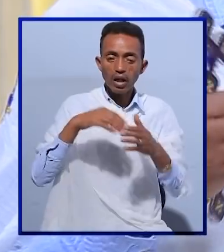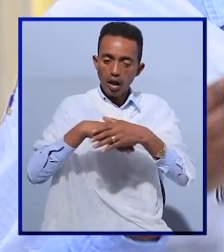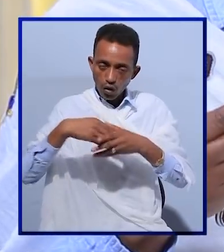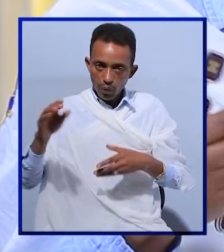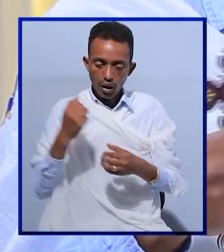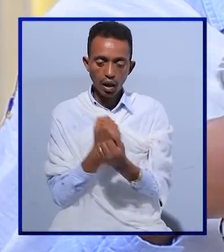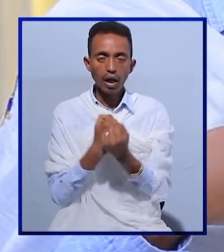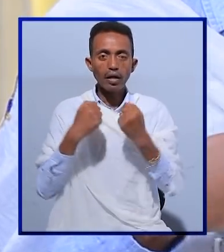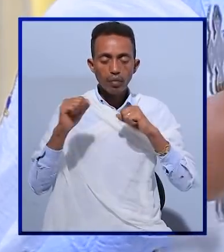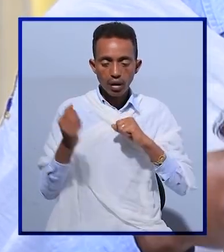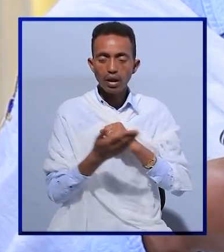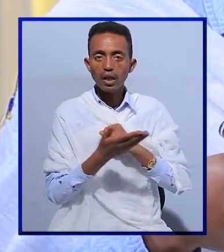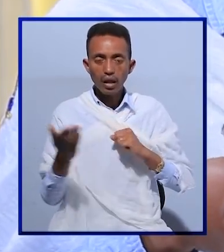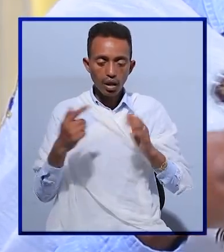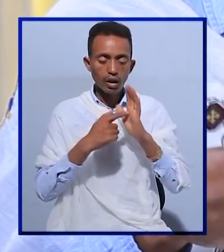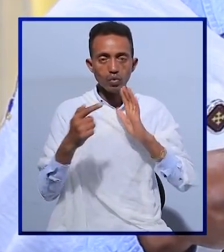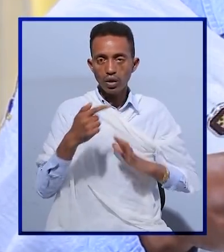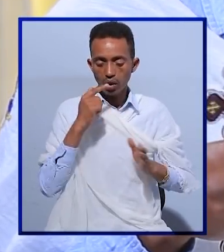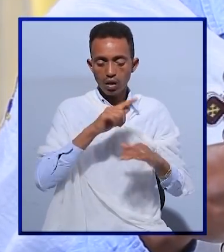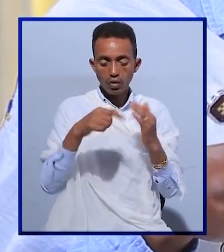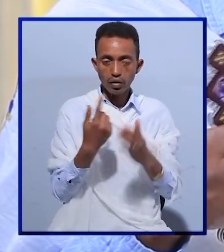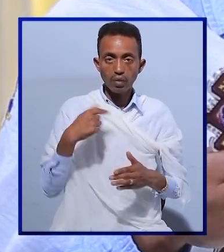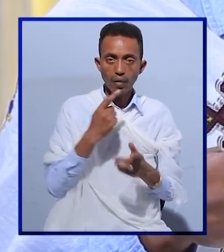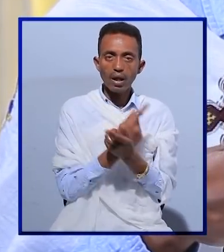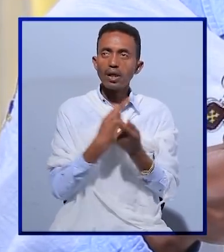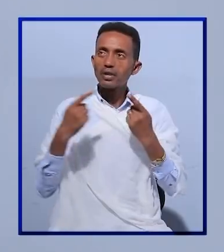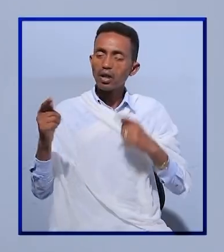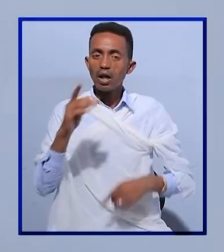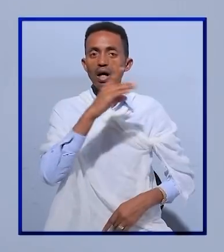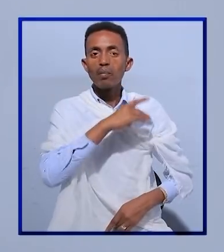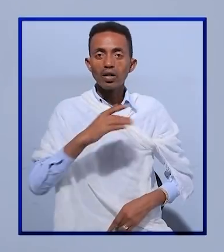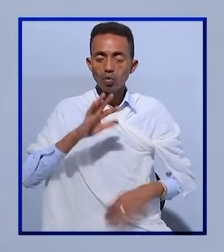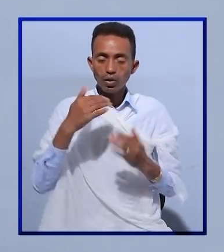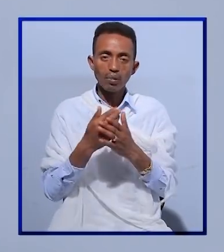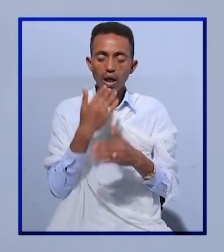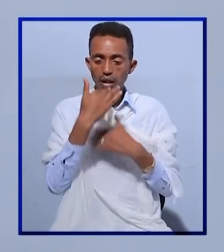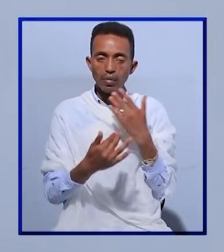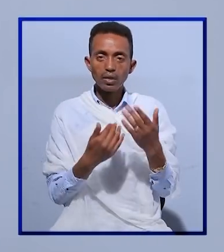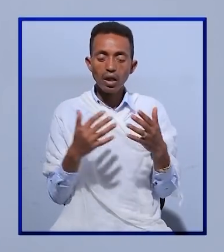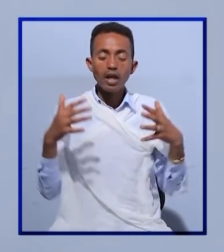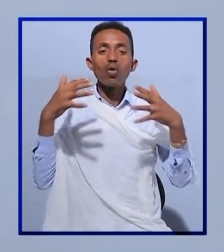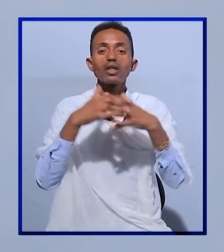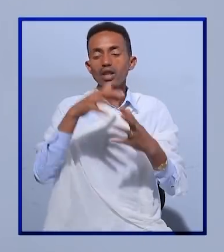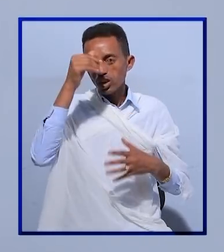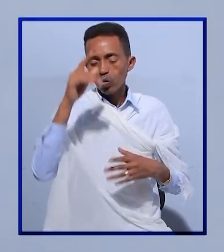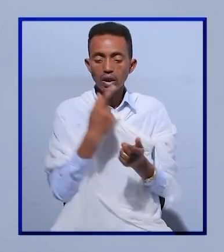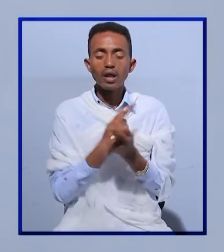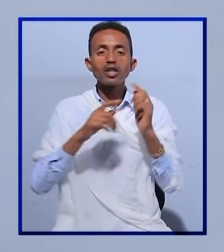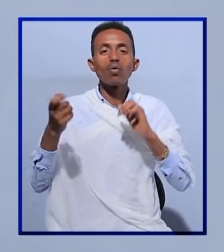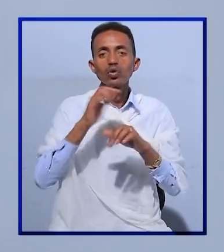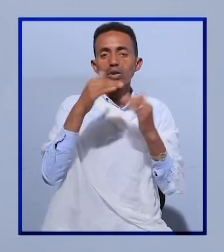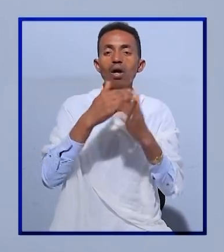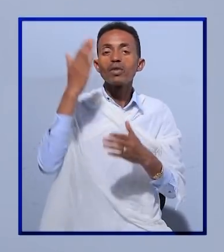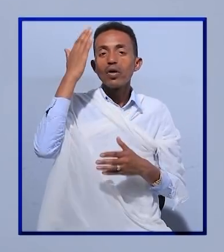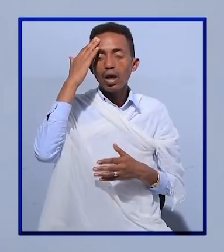ወፍ ከአዳኞች ወጥመድ እኛን ያስመለጠበት ያዳነበትን ነገር ገልጦ ይናገራል። ስለዚህ እኛ ነፃነት በክርስቶስ ደም ነፃነት ያገኘን